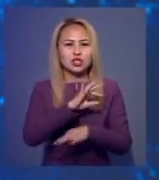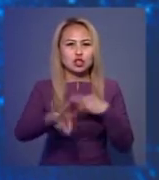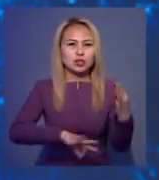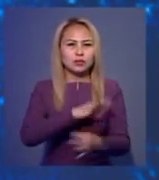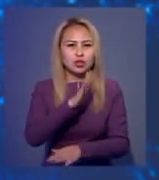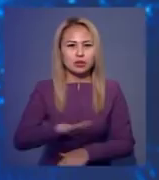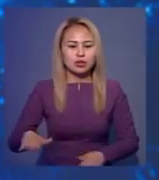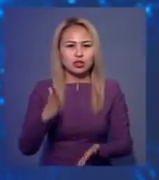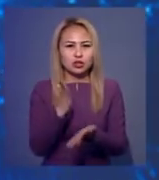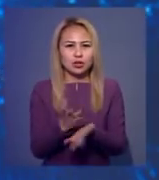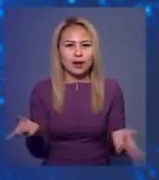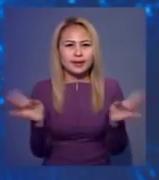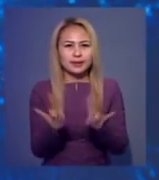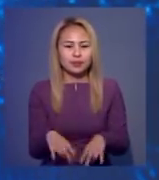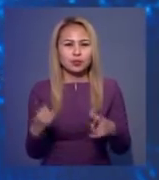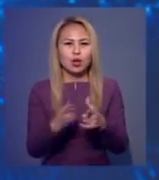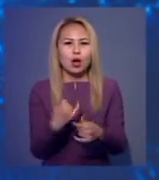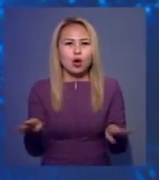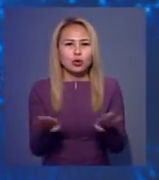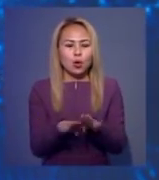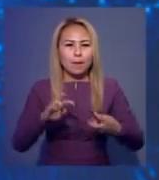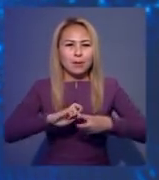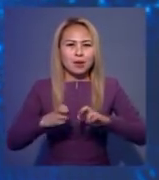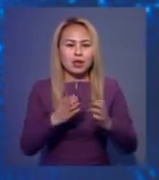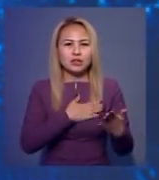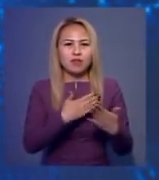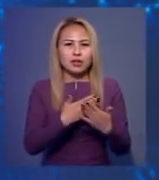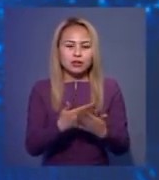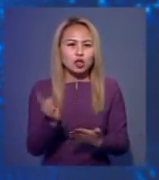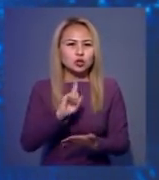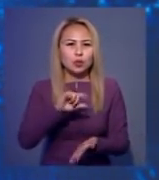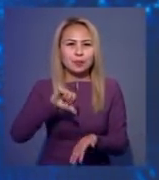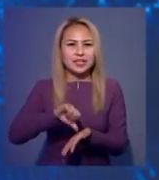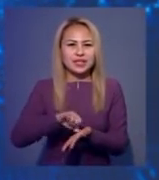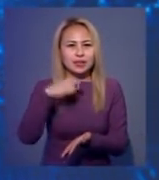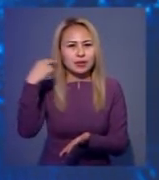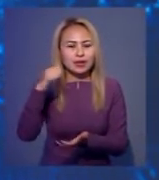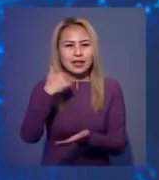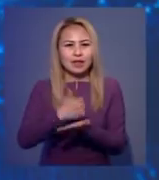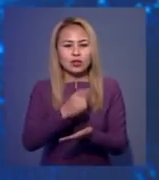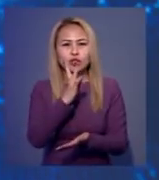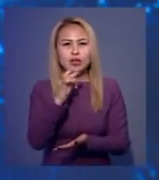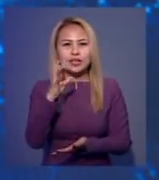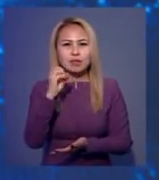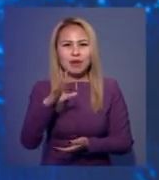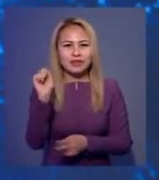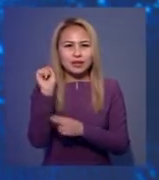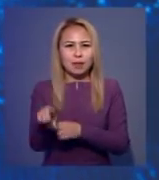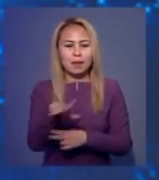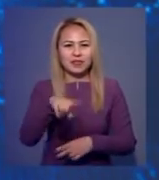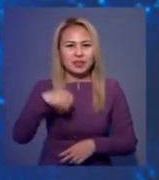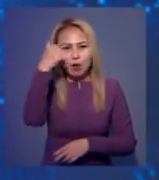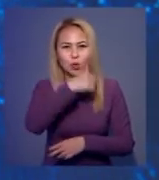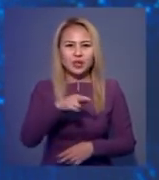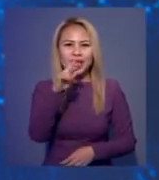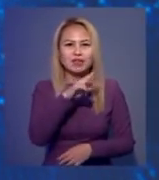18-і жетім қалған жеткіншек екен. Бұл ауқымды гуманитарлық акция тұңғыш президент елбасы Нұрсұлтан Назарбаевтың тапсырмасымен биыл қаңтар